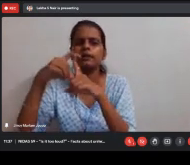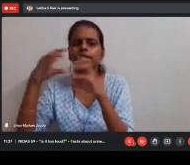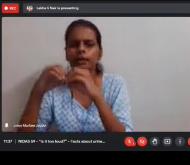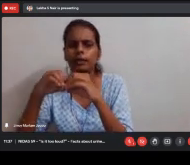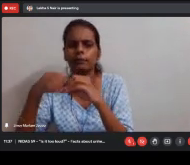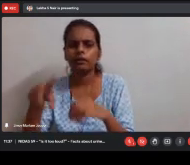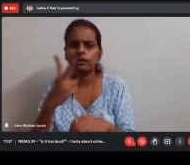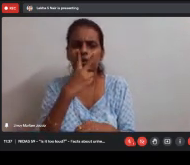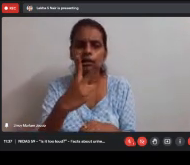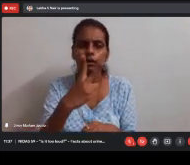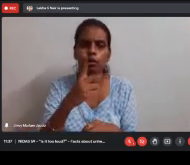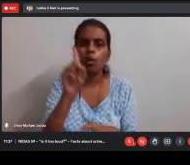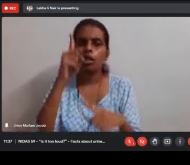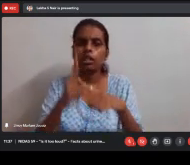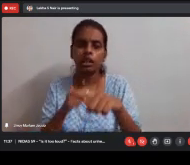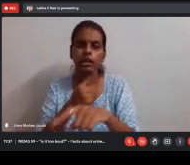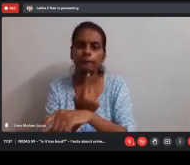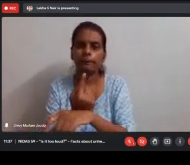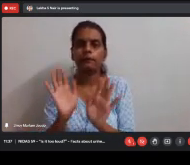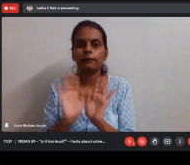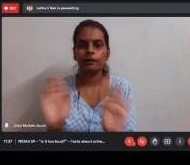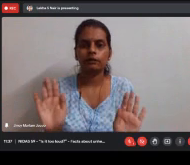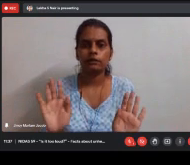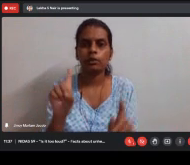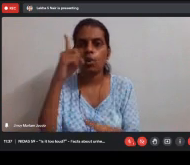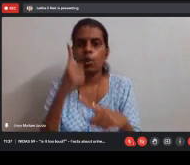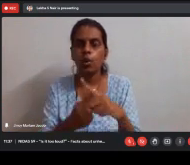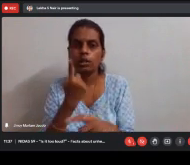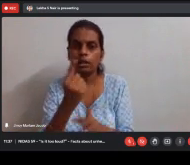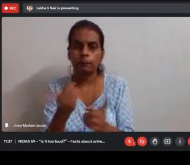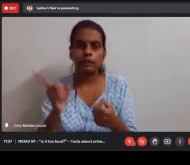ചാർട്ട് അനുസരിച്ചാണെന്നുണ്ടെങ്കിൽ നമുക്ക് ഒരു